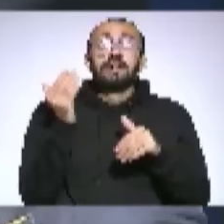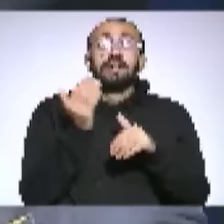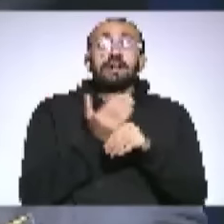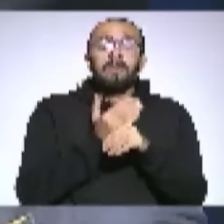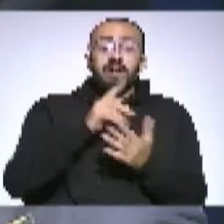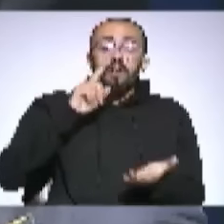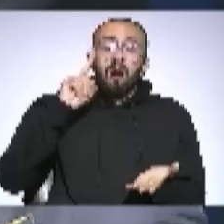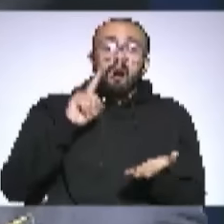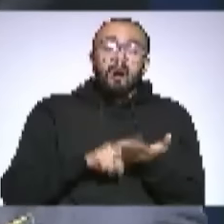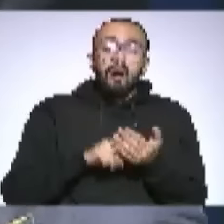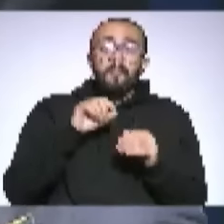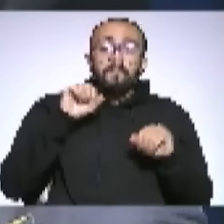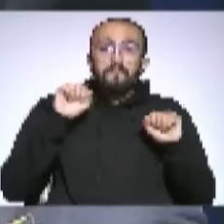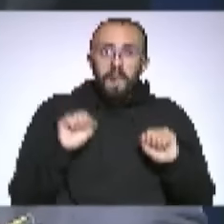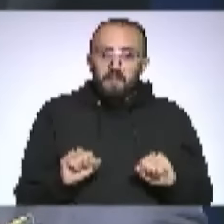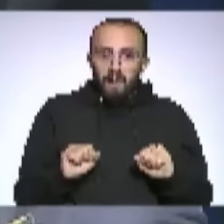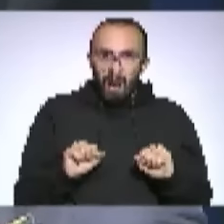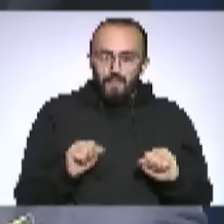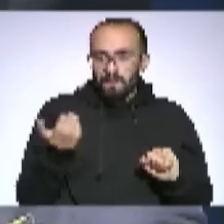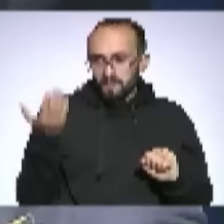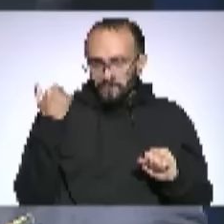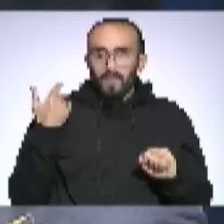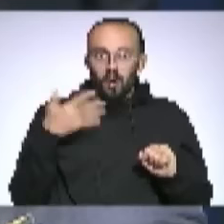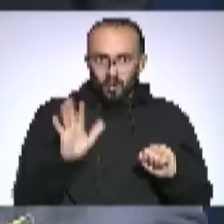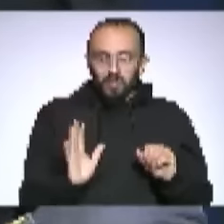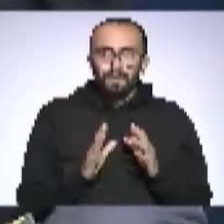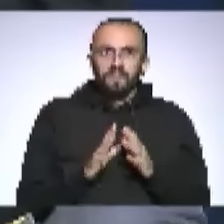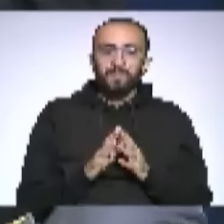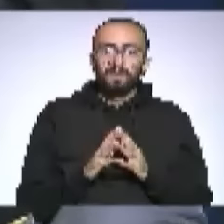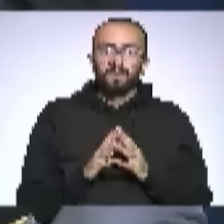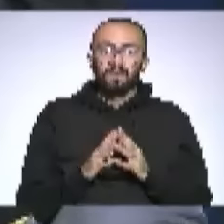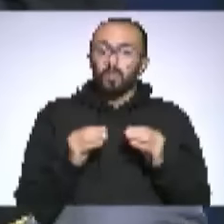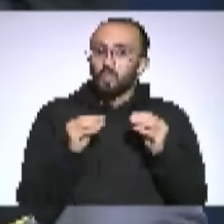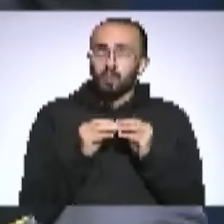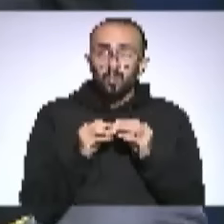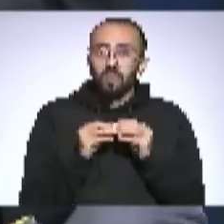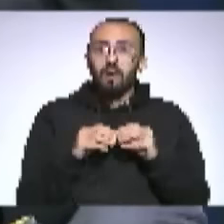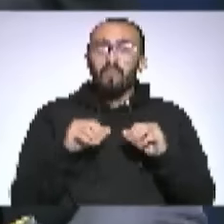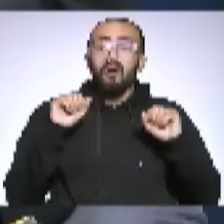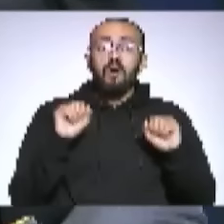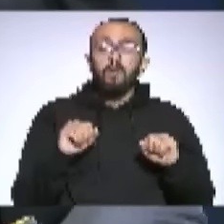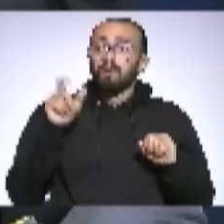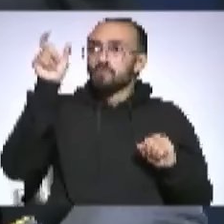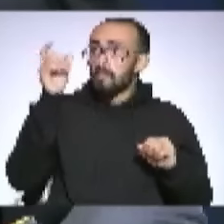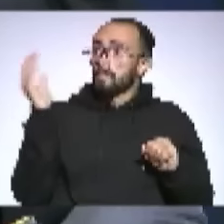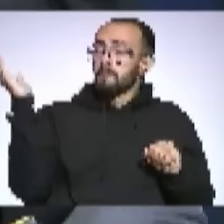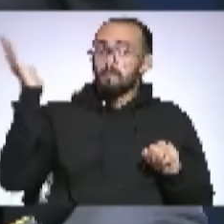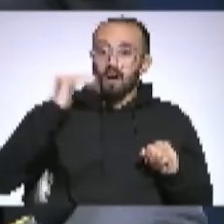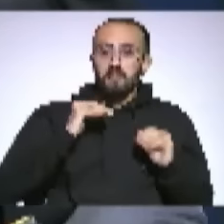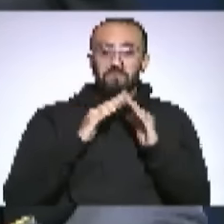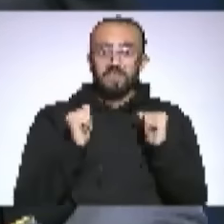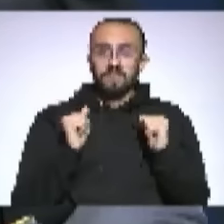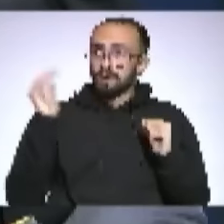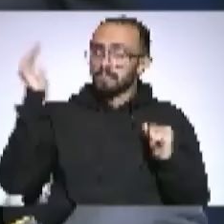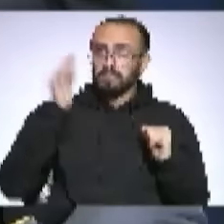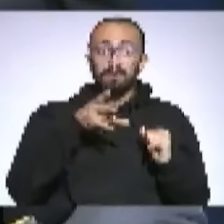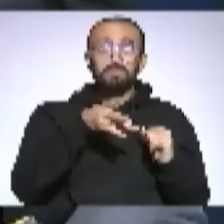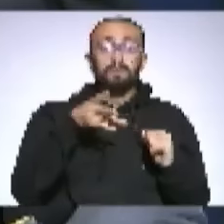قرار من المجمع المقدس ان كل قادم من خارج مصر